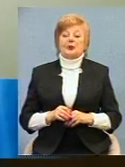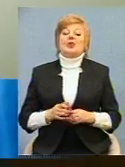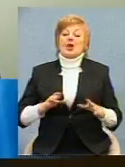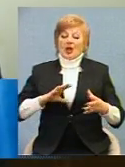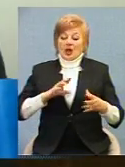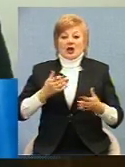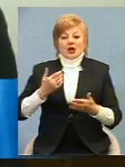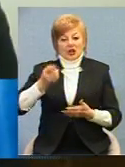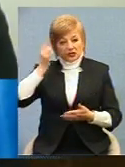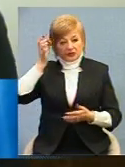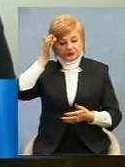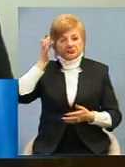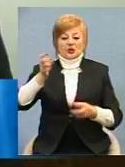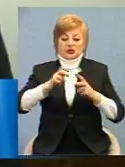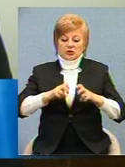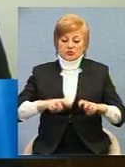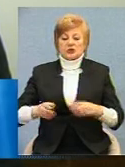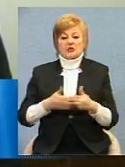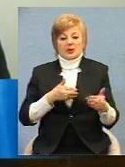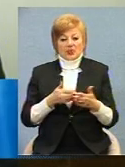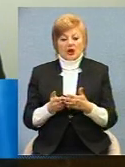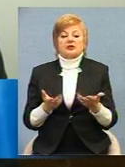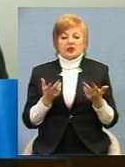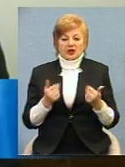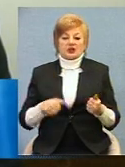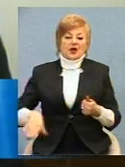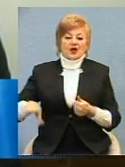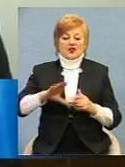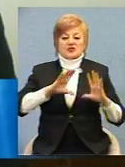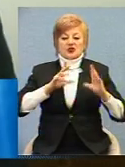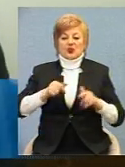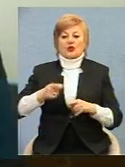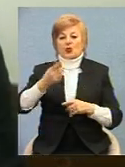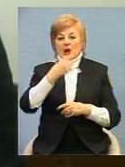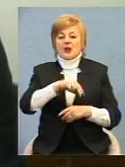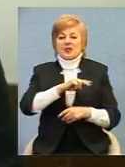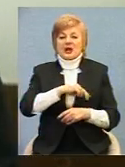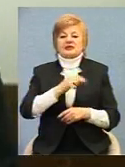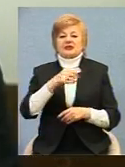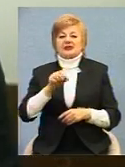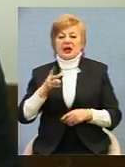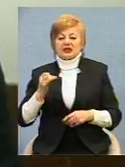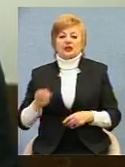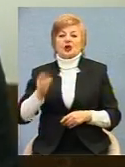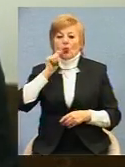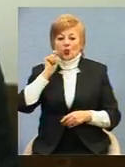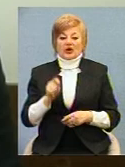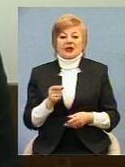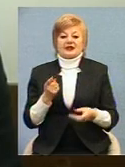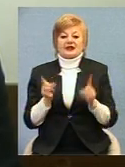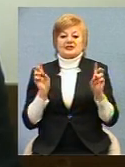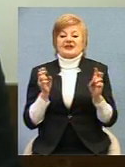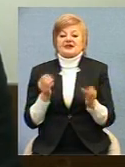Виходячи з наукових досліджень і з нашої власної практики, у різних країнах світу, як Мексика, Африка, Данія, в тому числі і Україна, грає тим